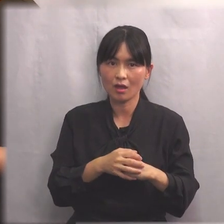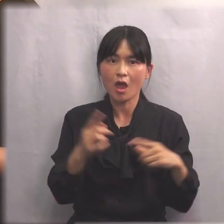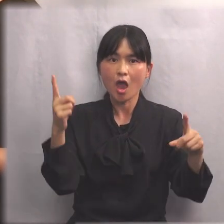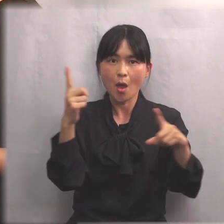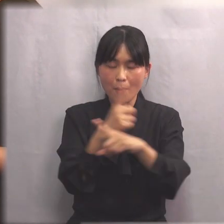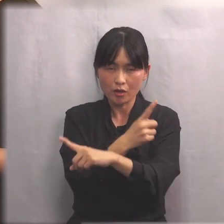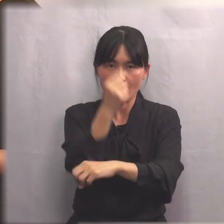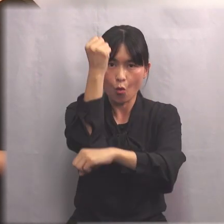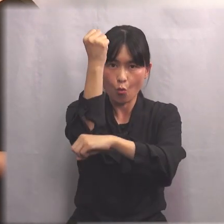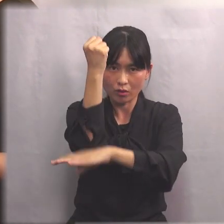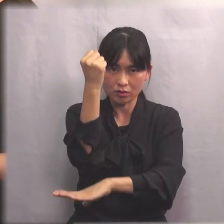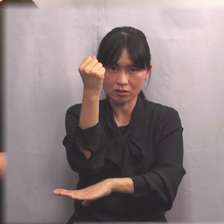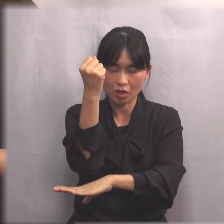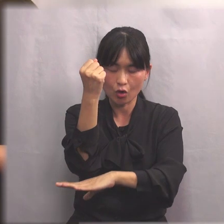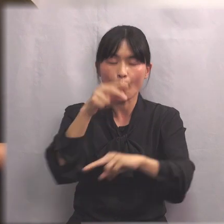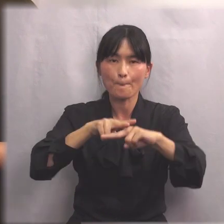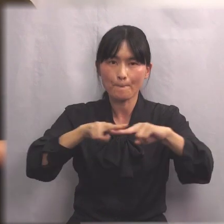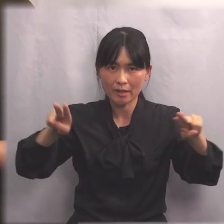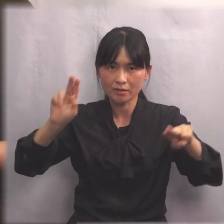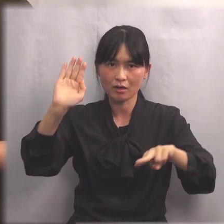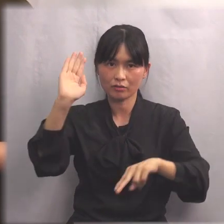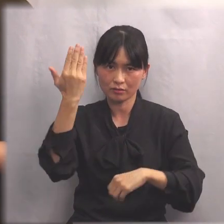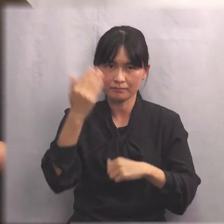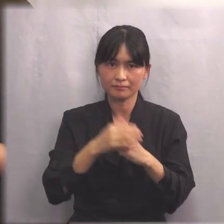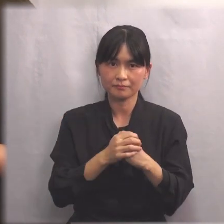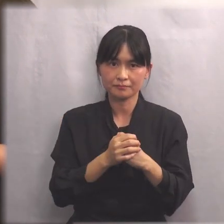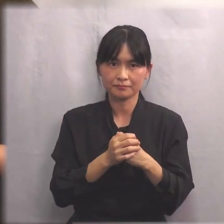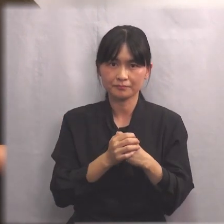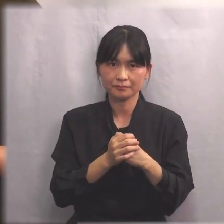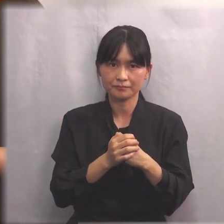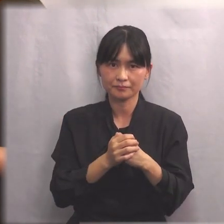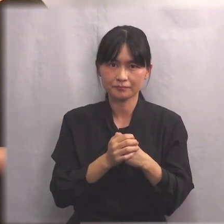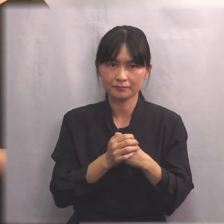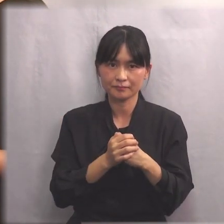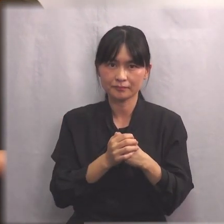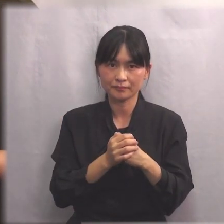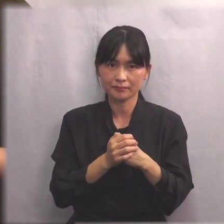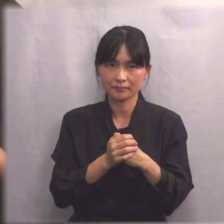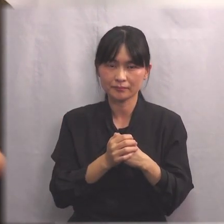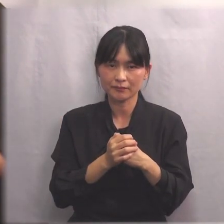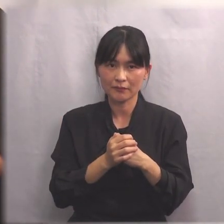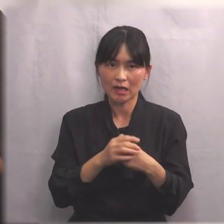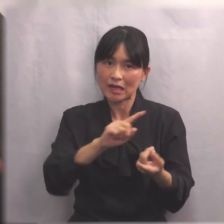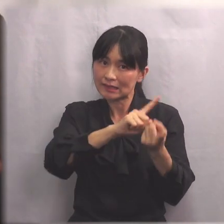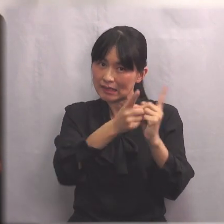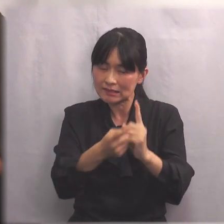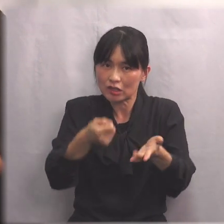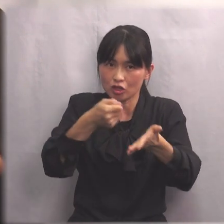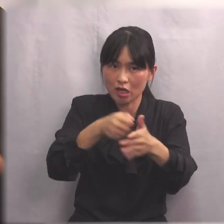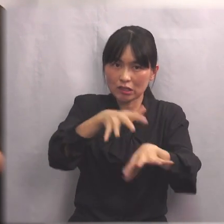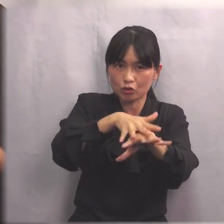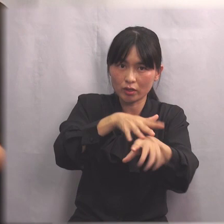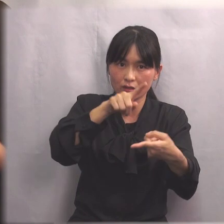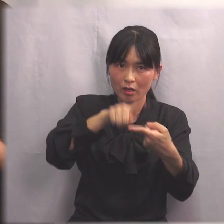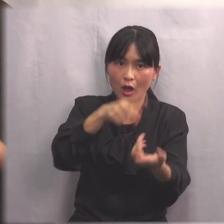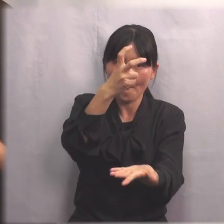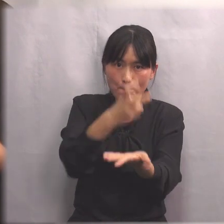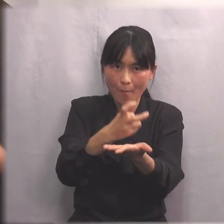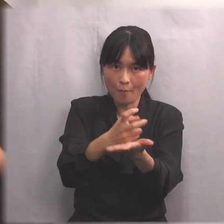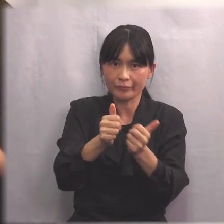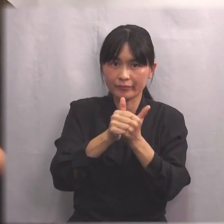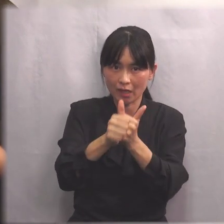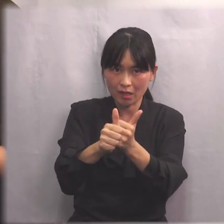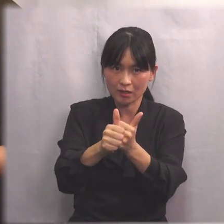근데 그것들을 원칙적으로는 폐지하는 방안을 제시하였습니다. 다만 이러한 대의기구 구성에 있어서